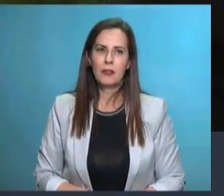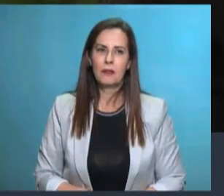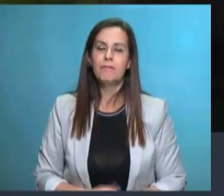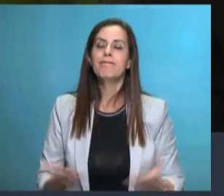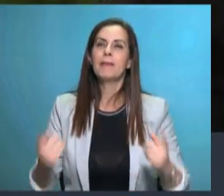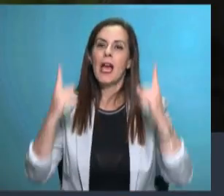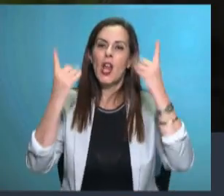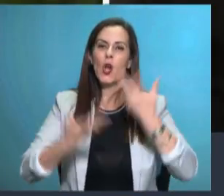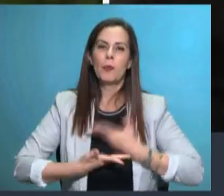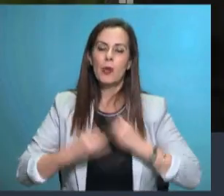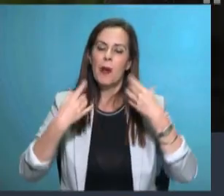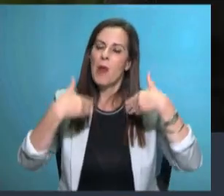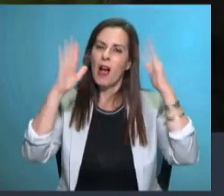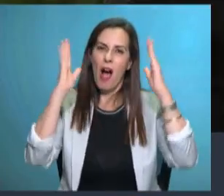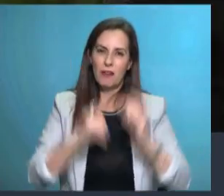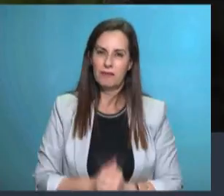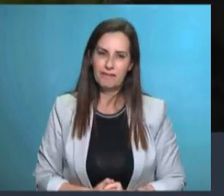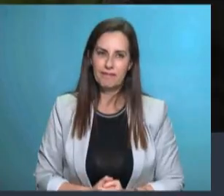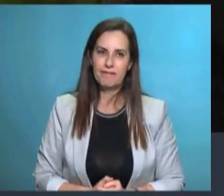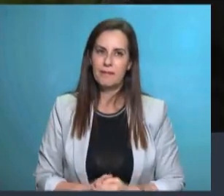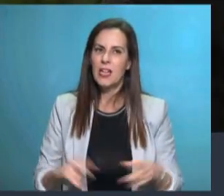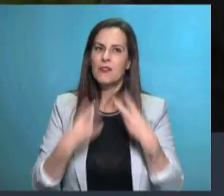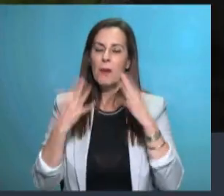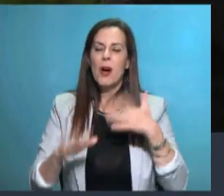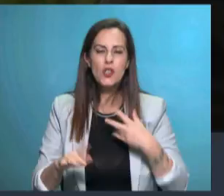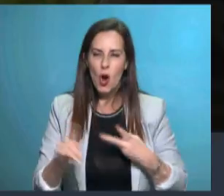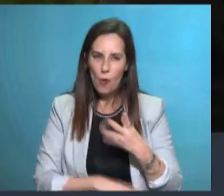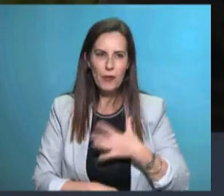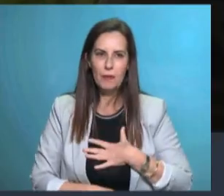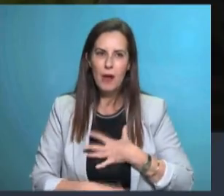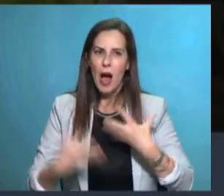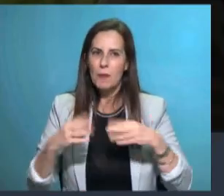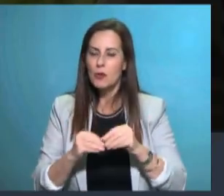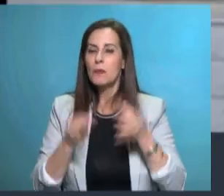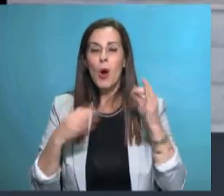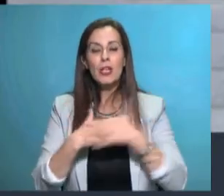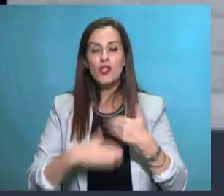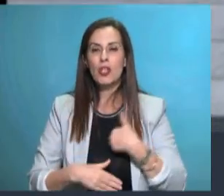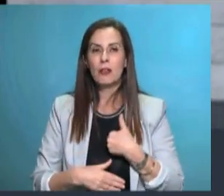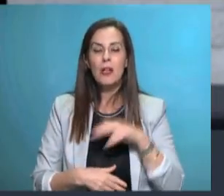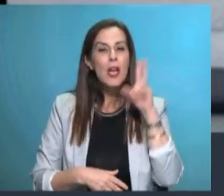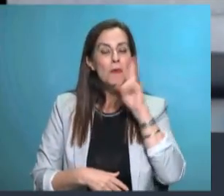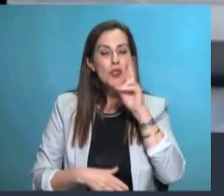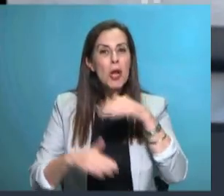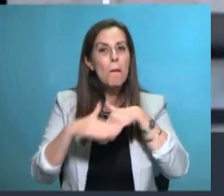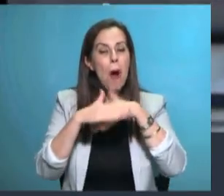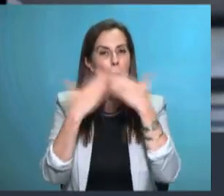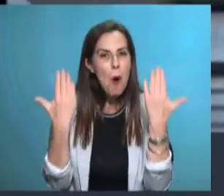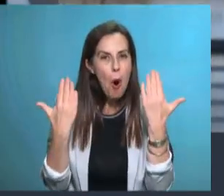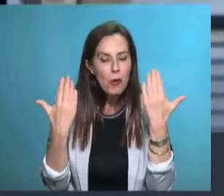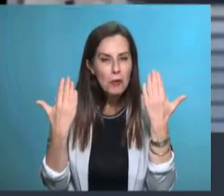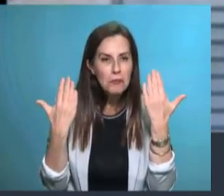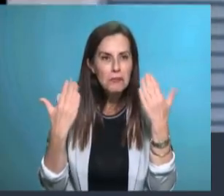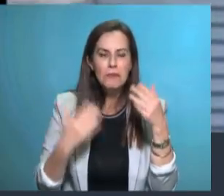נתן, אלוהים לקח. אי אפשר לתאר מה שאנחנו עוברים במשפחה, במיוחד על אשתי. ביום שישי בבוקר קמו רוסתום